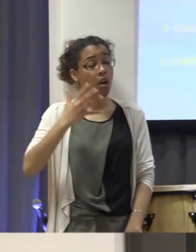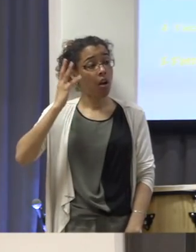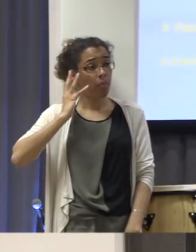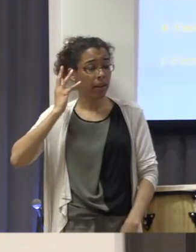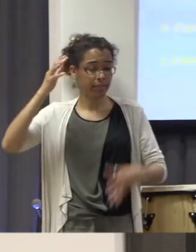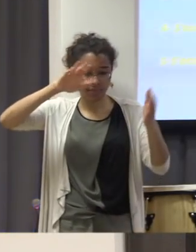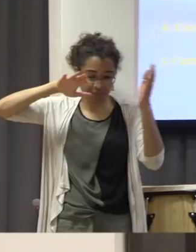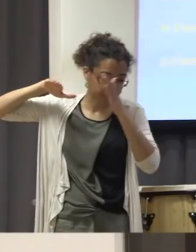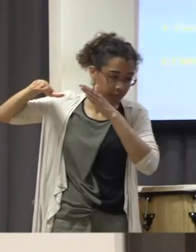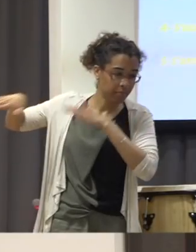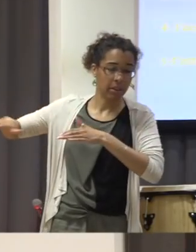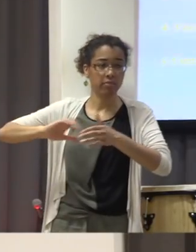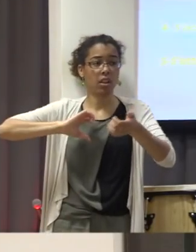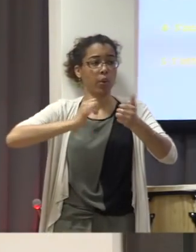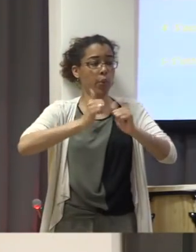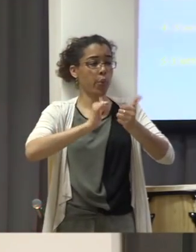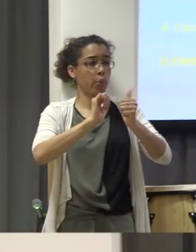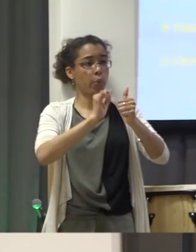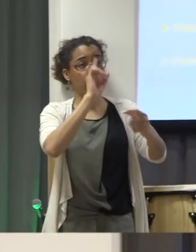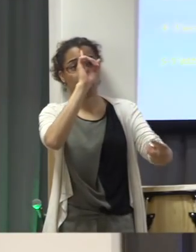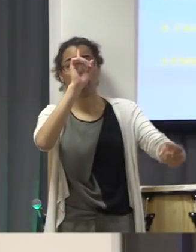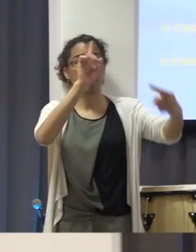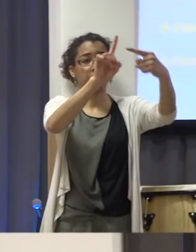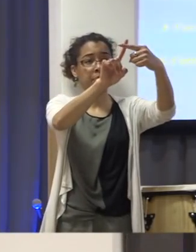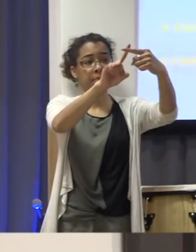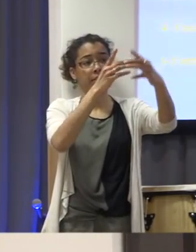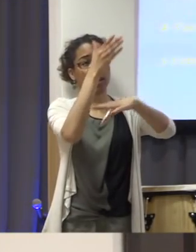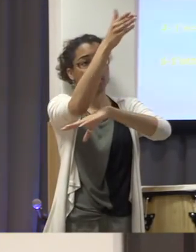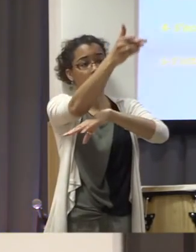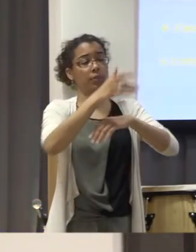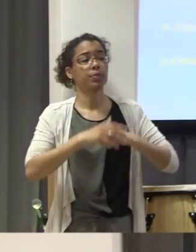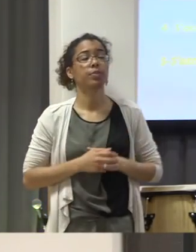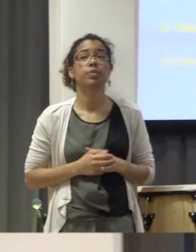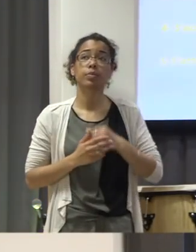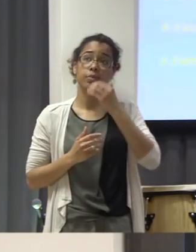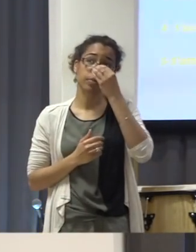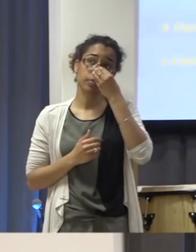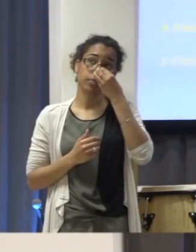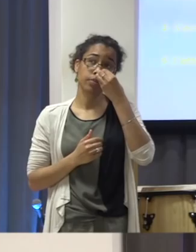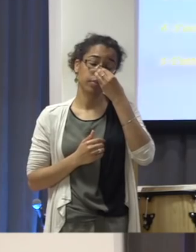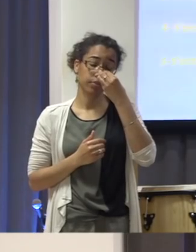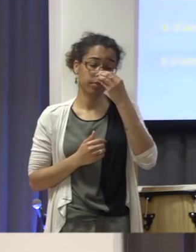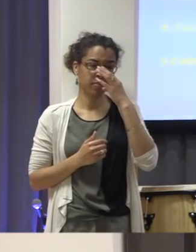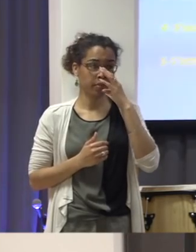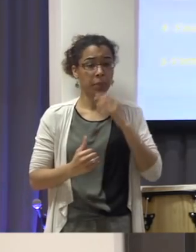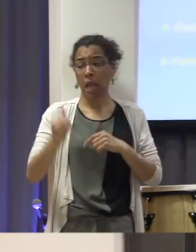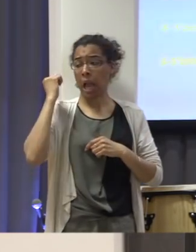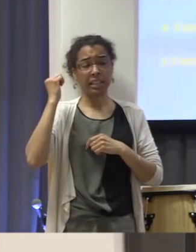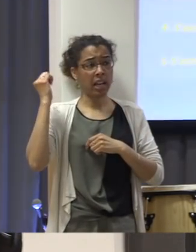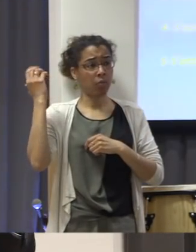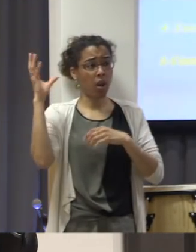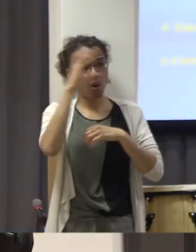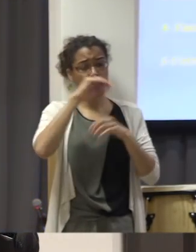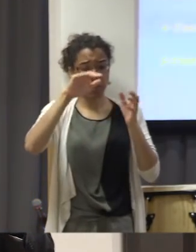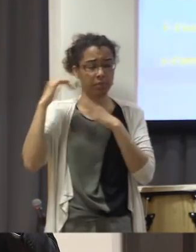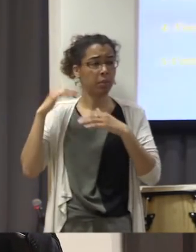qui est en arrière et me portant vers ce qui est en avant. Oubliant ce qui est en arrière. Il ne faut pas toujours